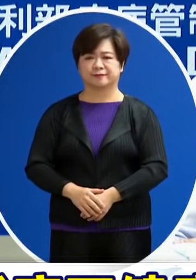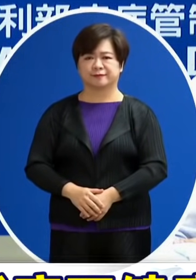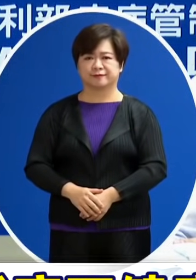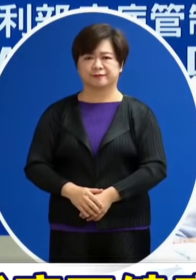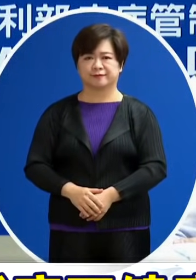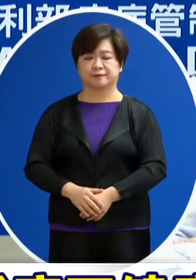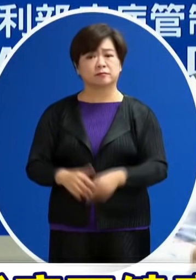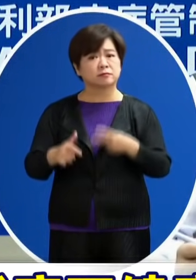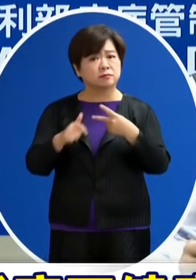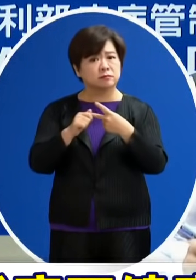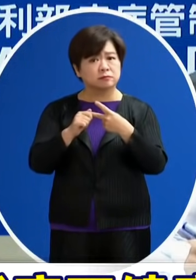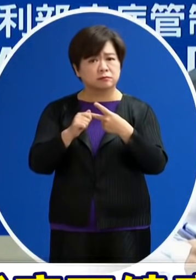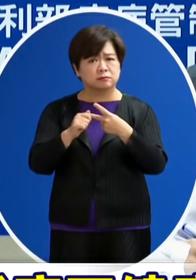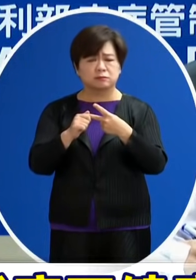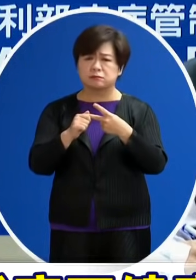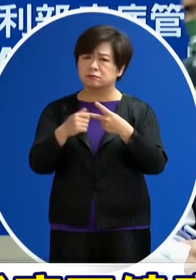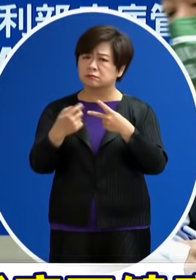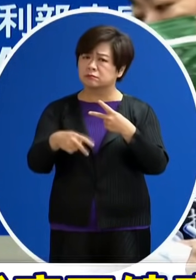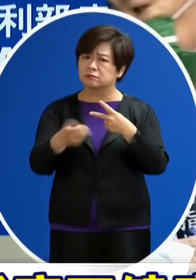然后第二个问题另外是什么？